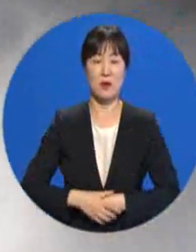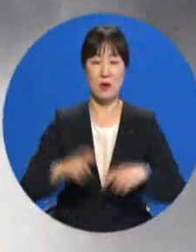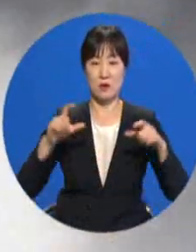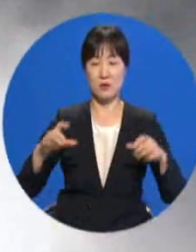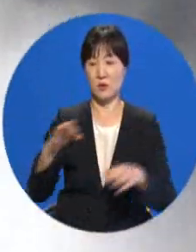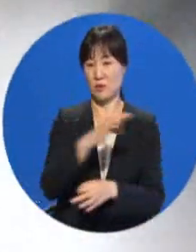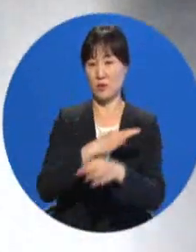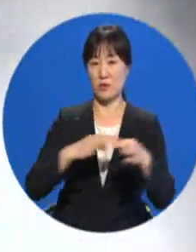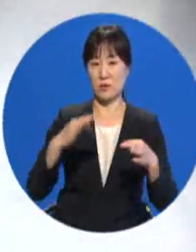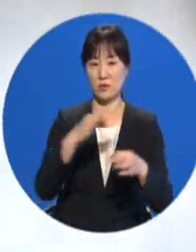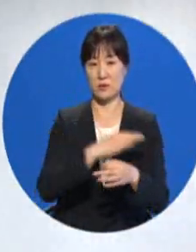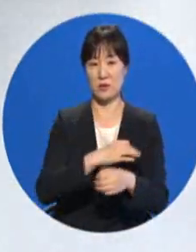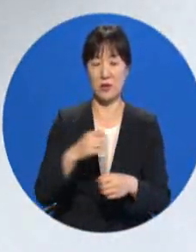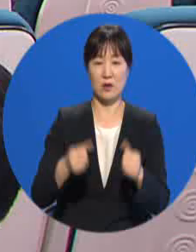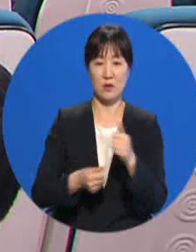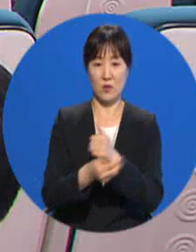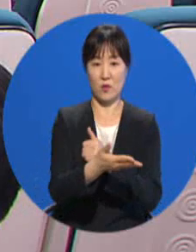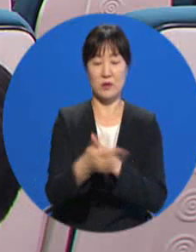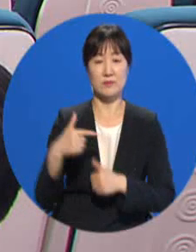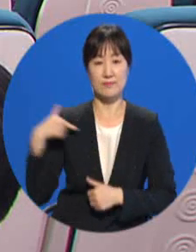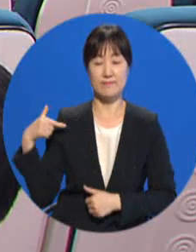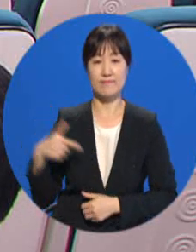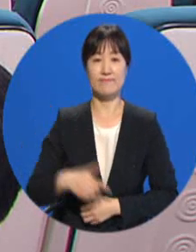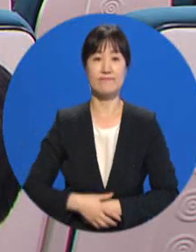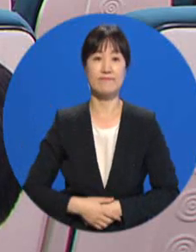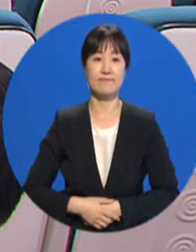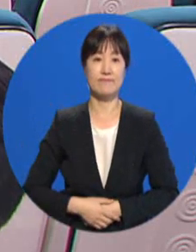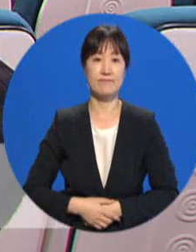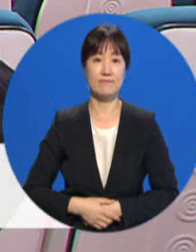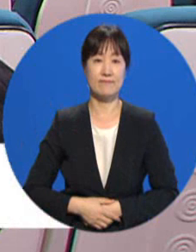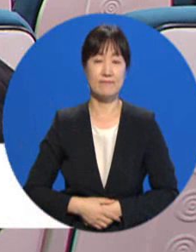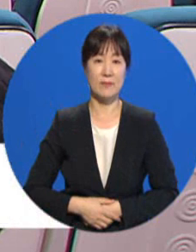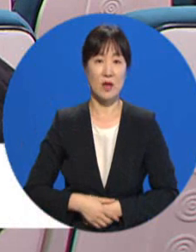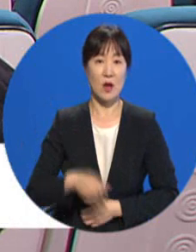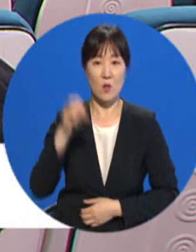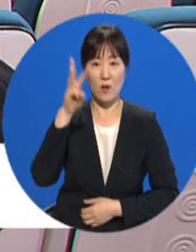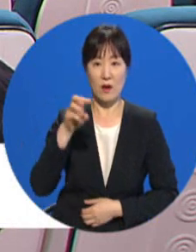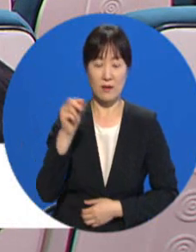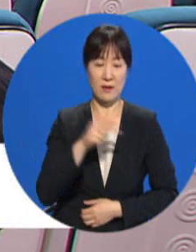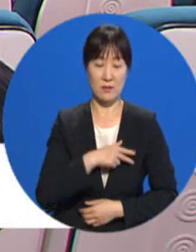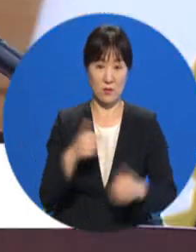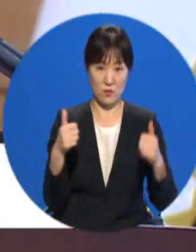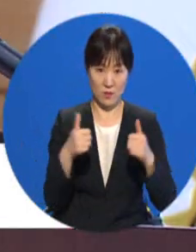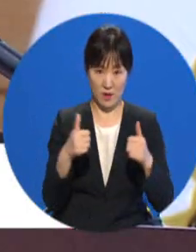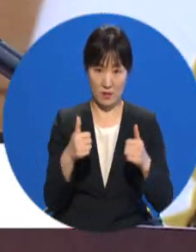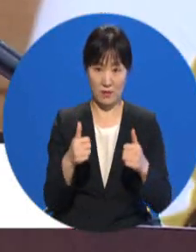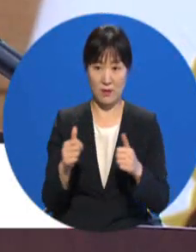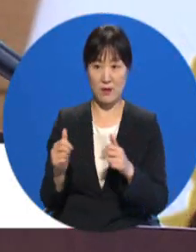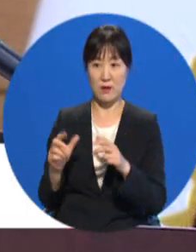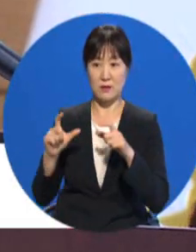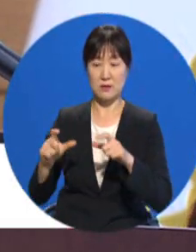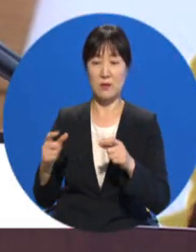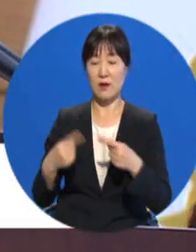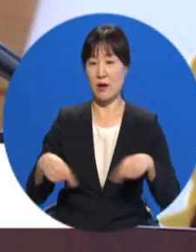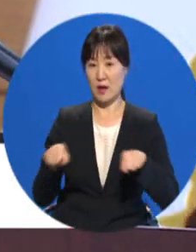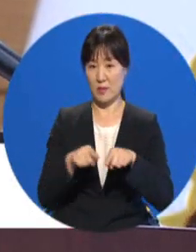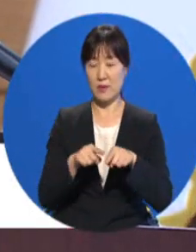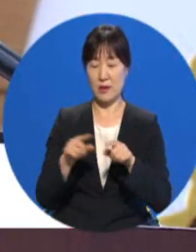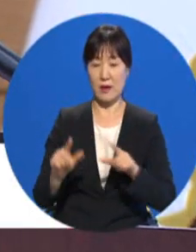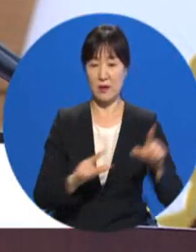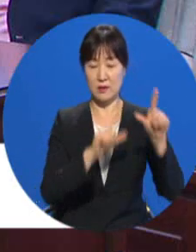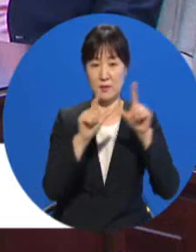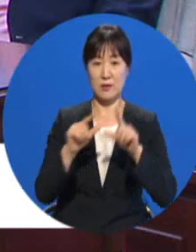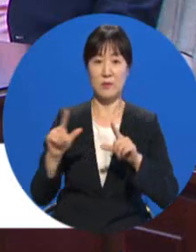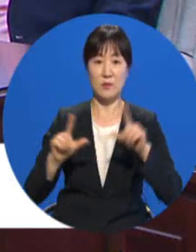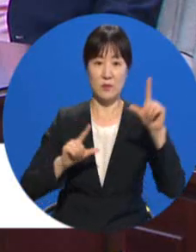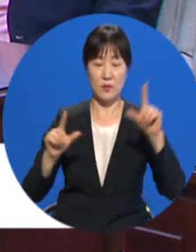적지 않은 영향을 끼치고 있습니다. 이런 가운데 광양시 의회가 지역과 상생하는 모습을 기대하며 광양시민